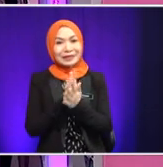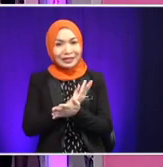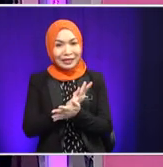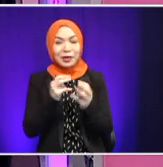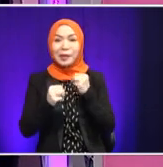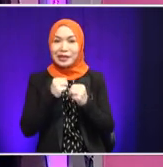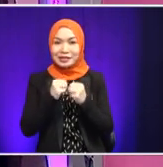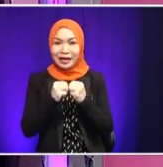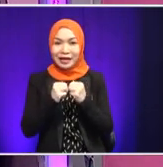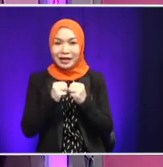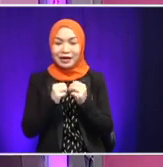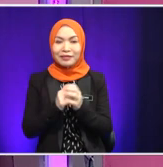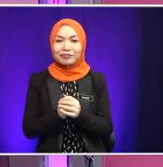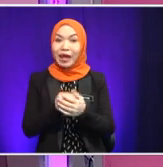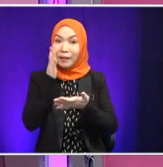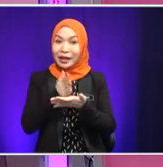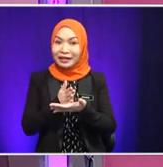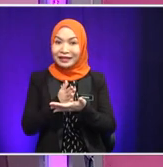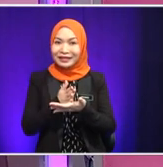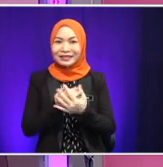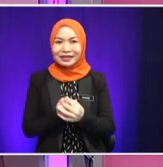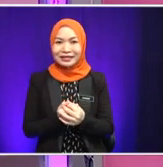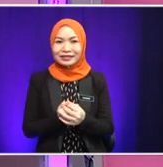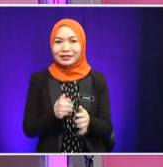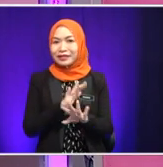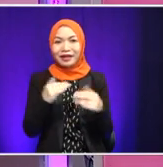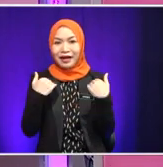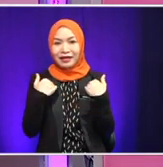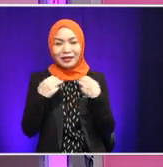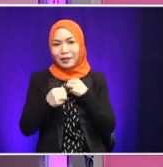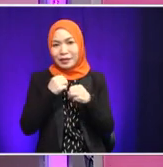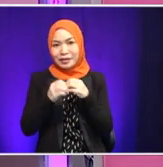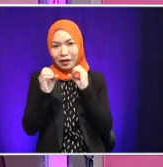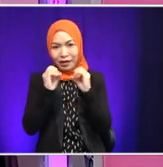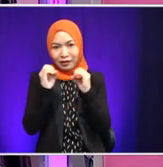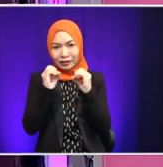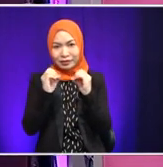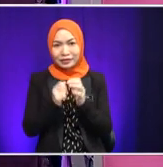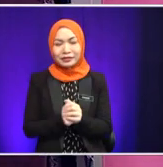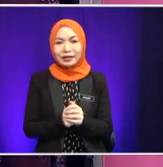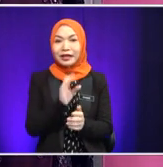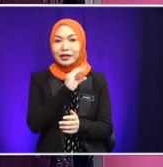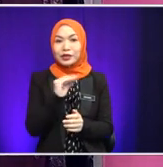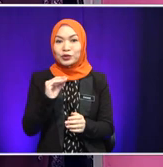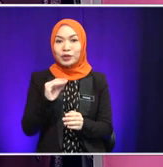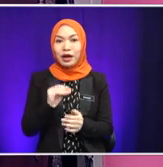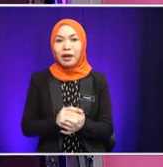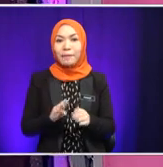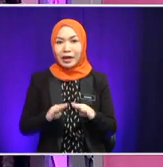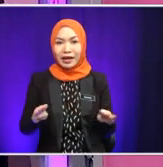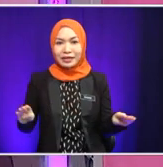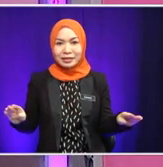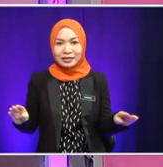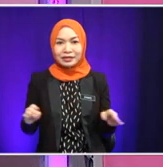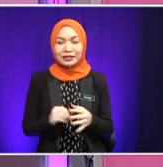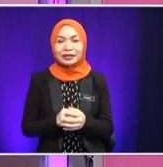dengan cara yang baik ya Oke contohnya satu lagi ya sekolah berbagai aliran bahasa ibunda dengan kurikulum yang sama sekarang kita ada sekolah